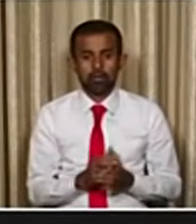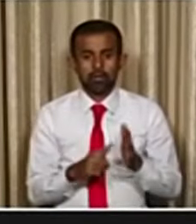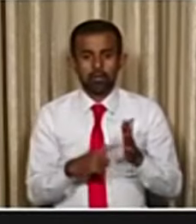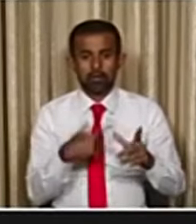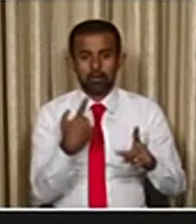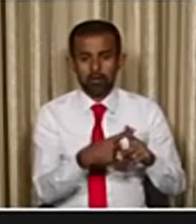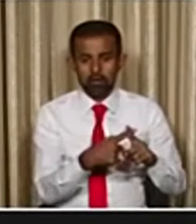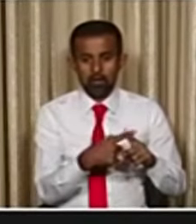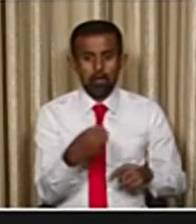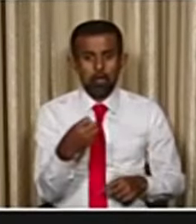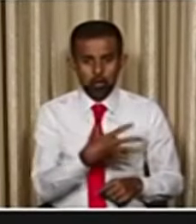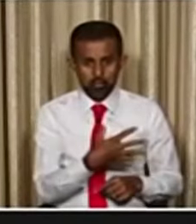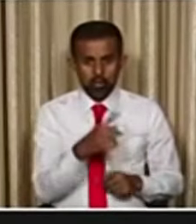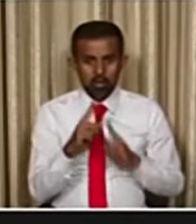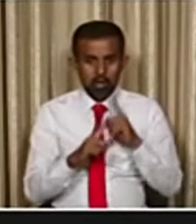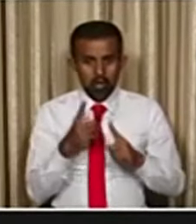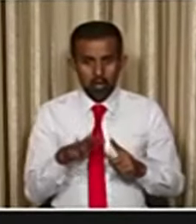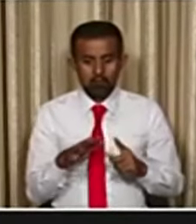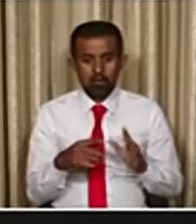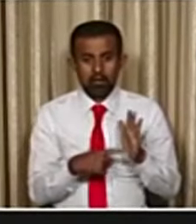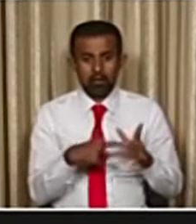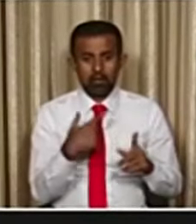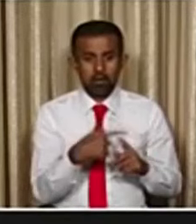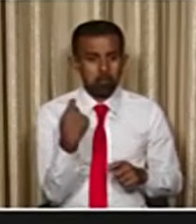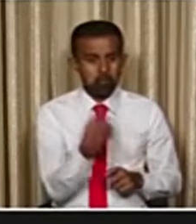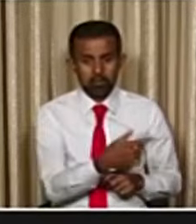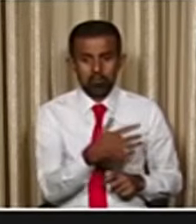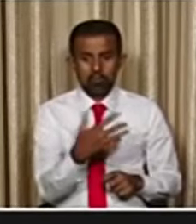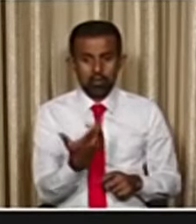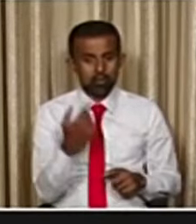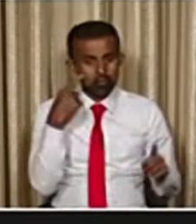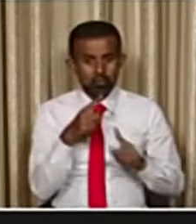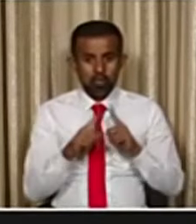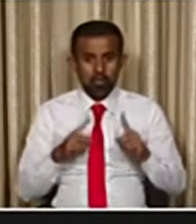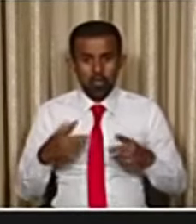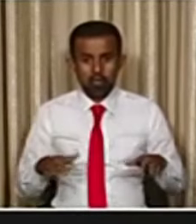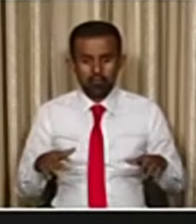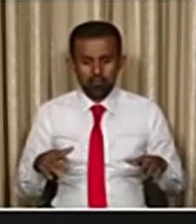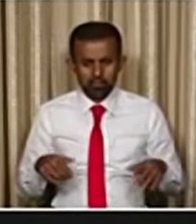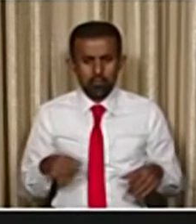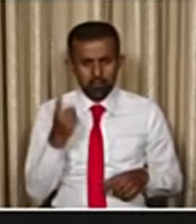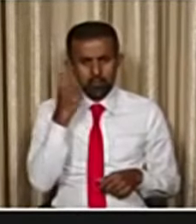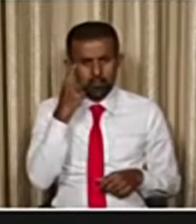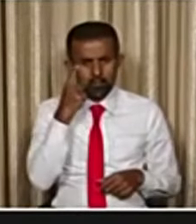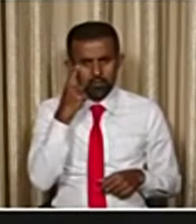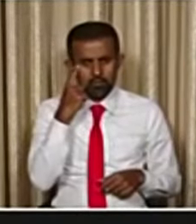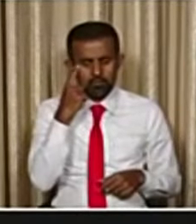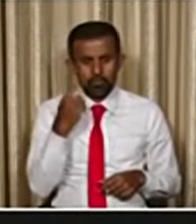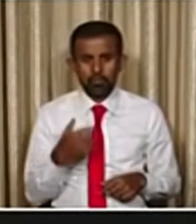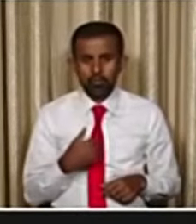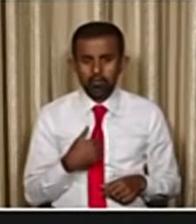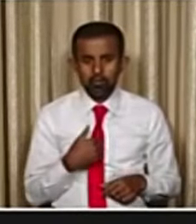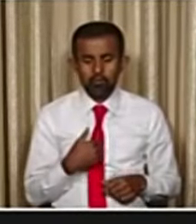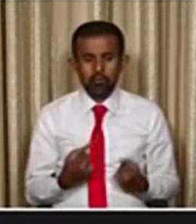ටැක්ස් ඇයිඩෙන්ටිෆිකේෂන් නම් එකක් ගැන කතා කරා. බදු ගෙවන නොගෙවන ගැන අය ගැන කතා කරා. මට අද වගේ මතකයි